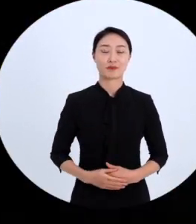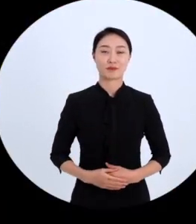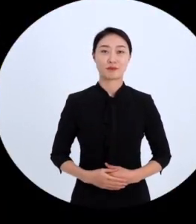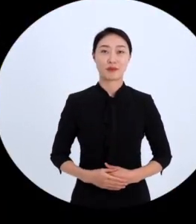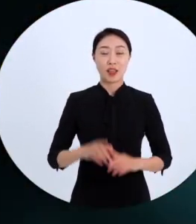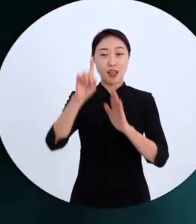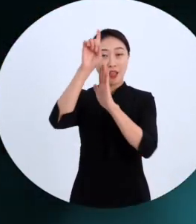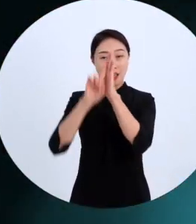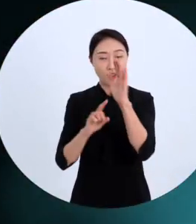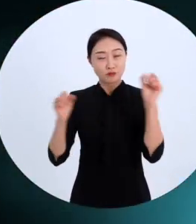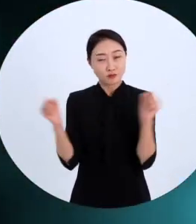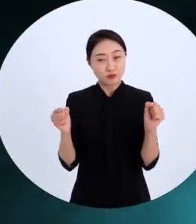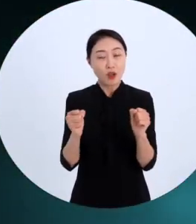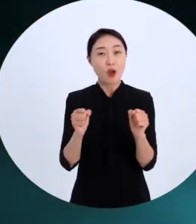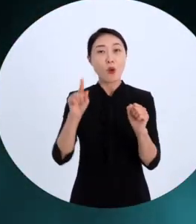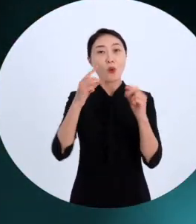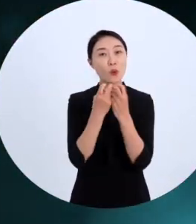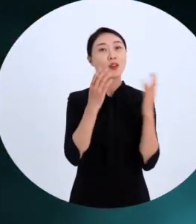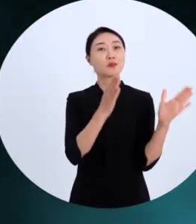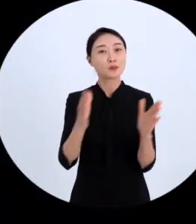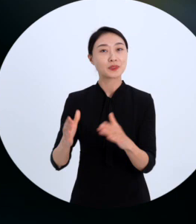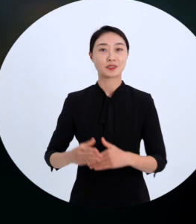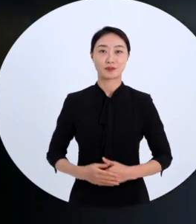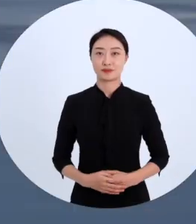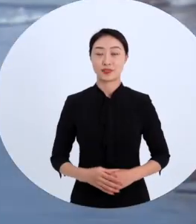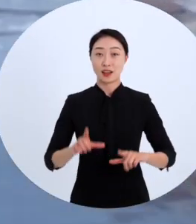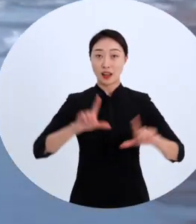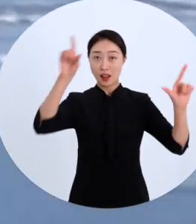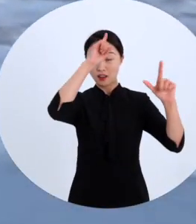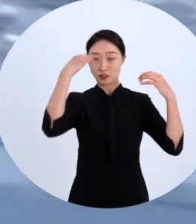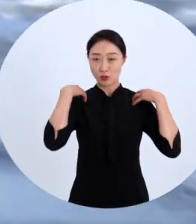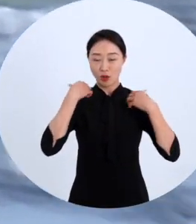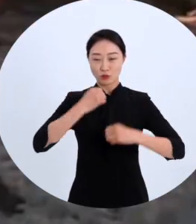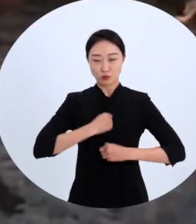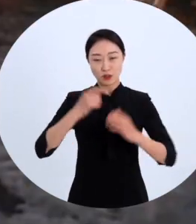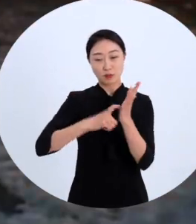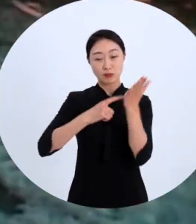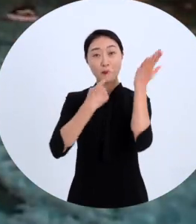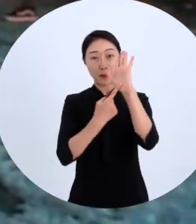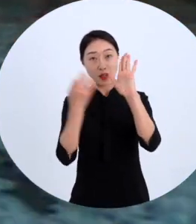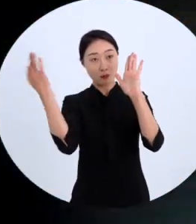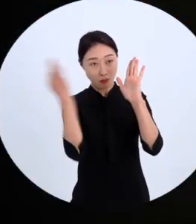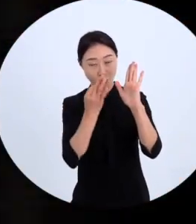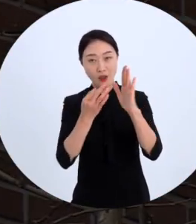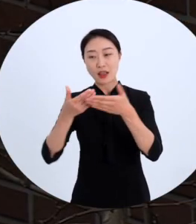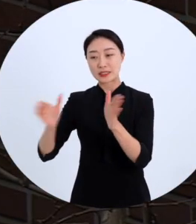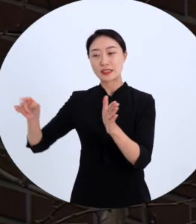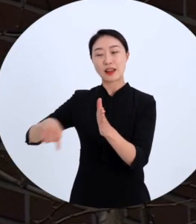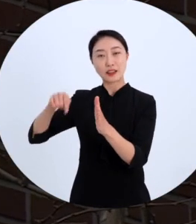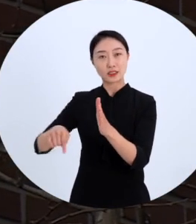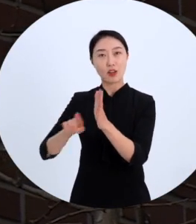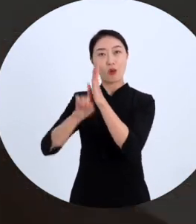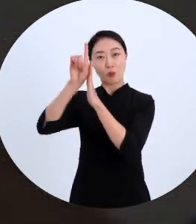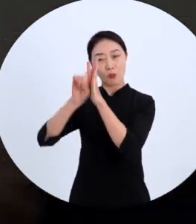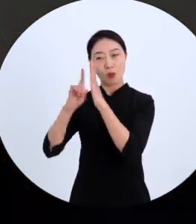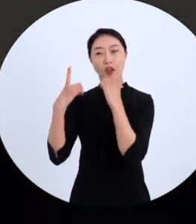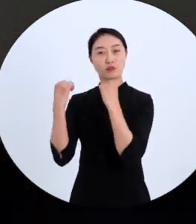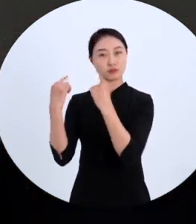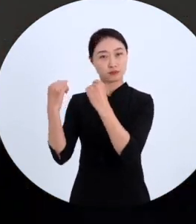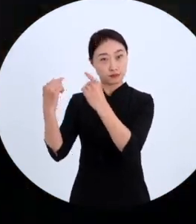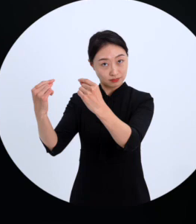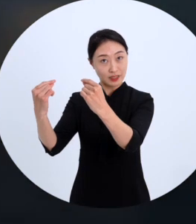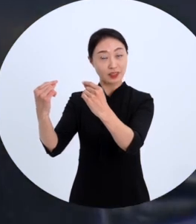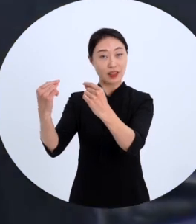있습니다. 한파, 어떻게 대비해야 할까요? 기상청이 한파특보를 발표하면 실내에서는 적정